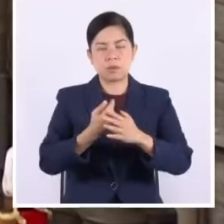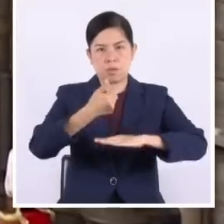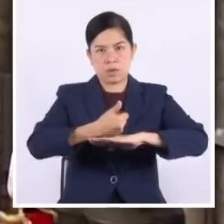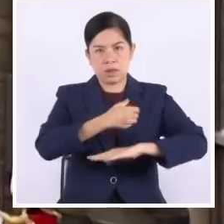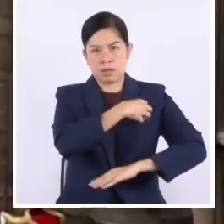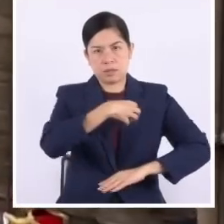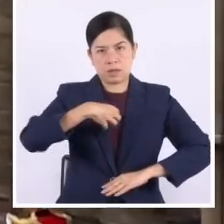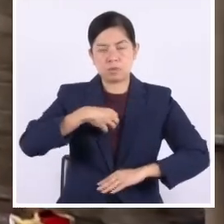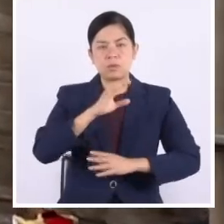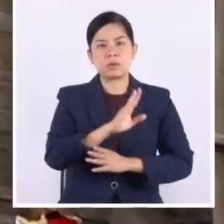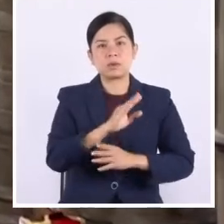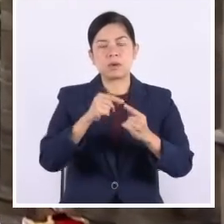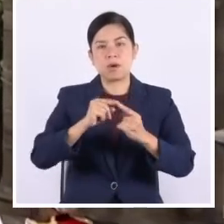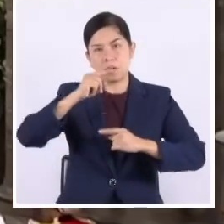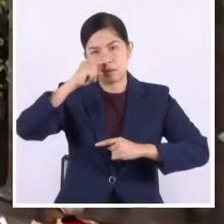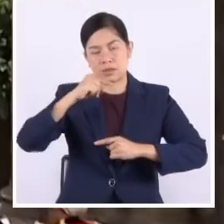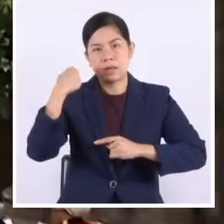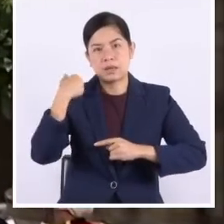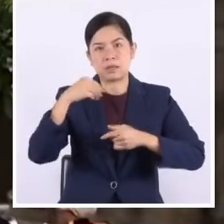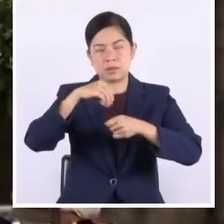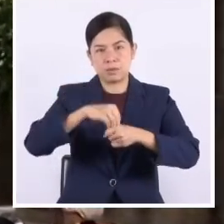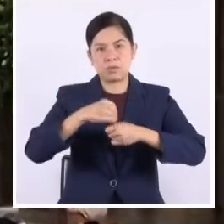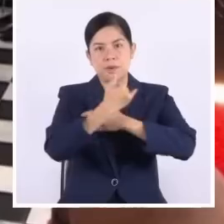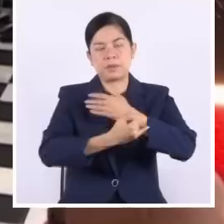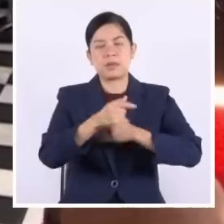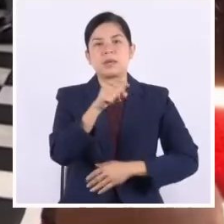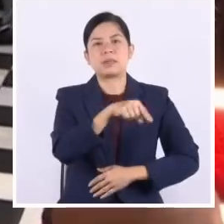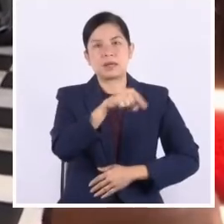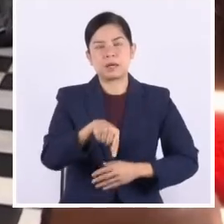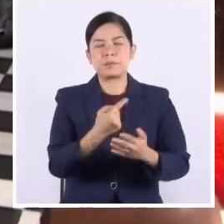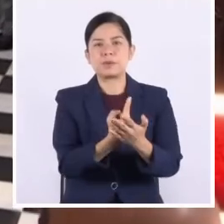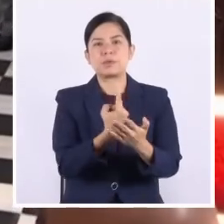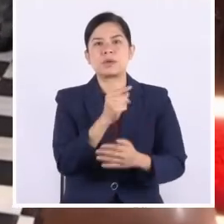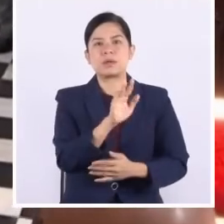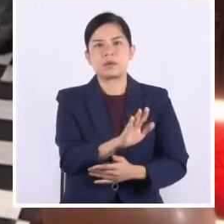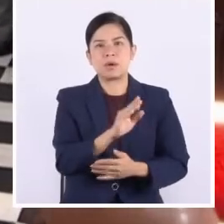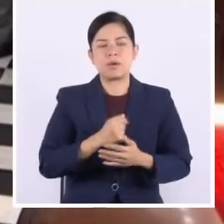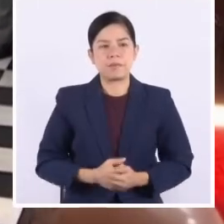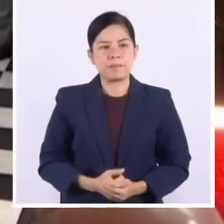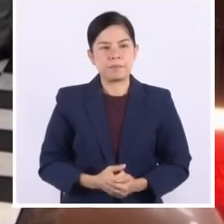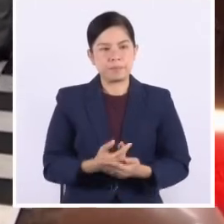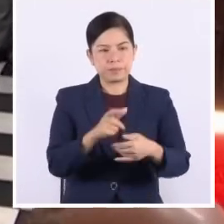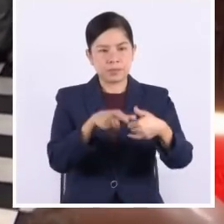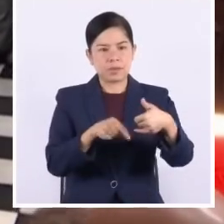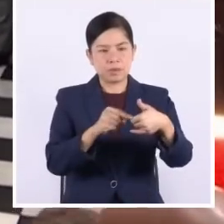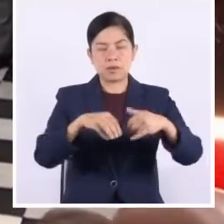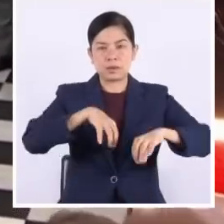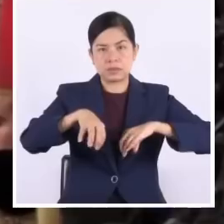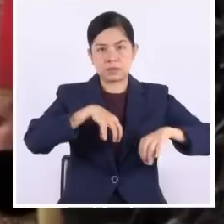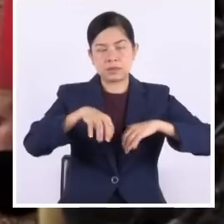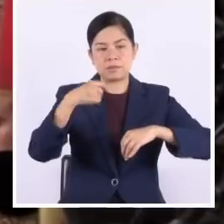ประจำสหราชอาณาจักรเป็นผู้แทนของไทยค่ะพระราชพิธีบรมศพนี้มีการยืนสงบนิ่งทั่ว